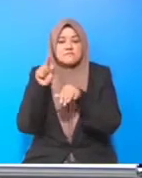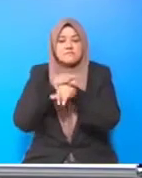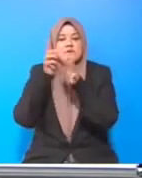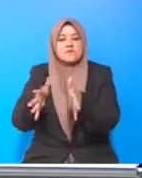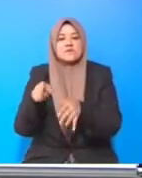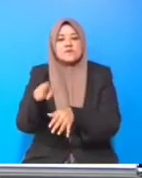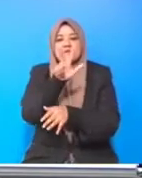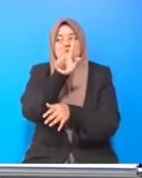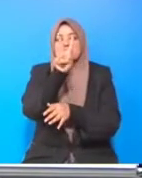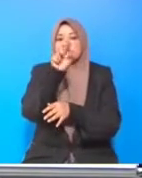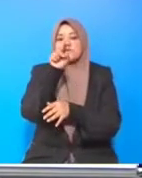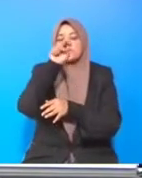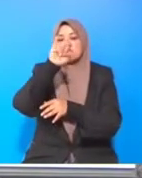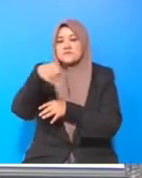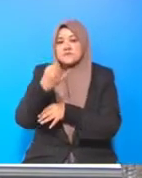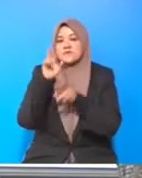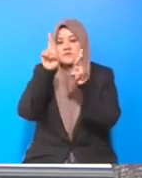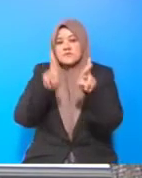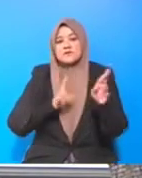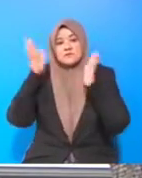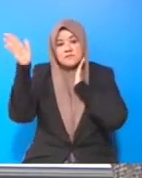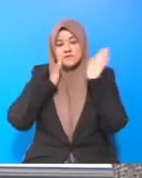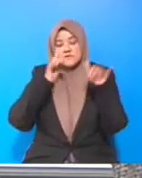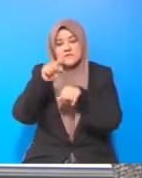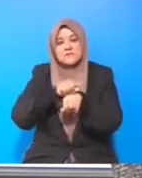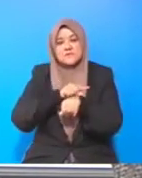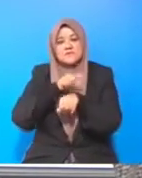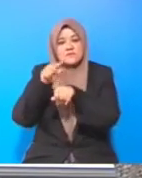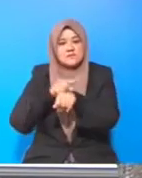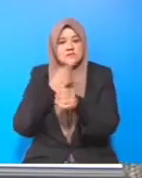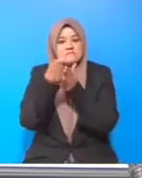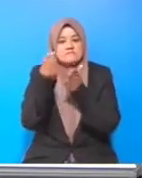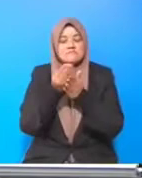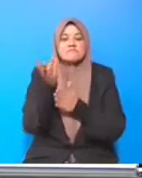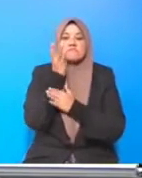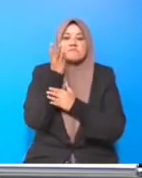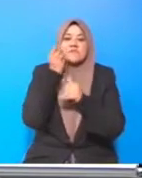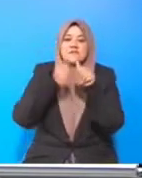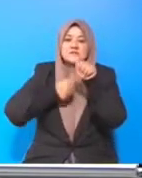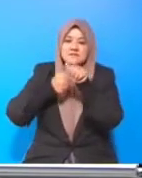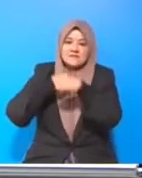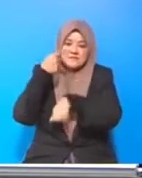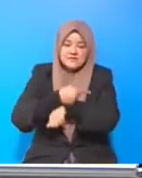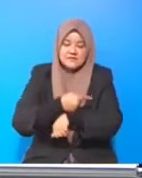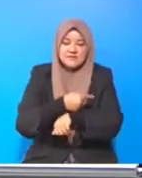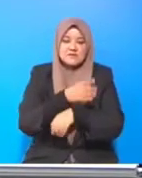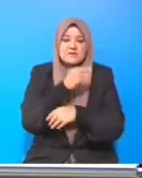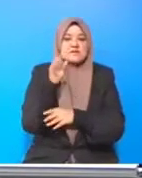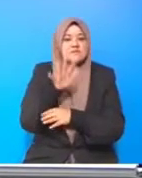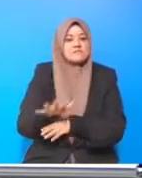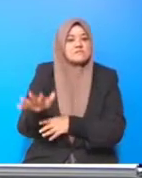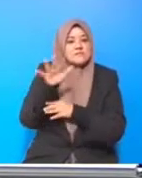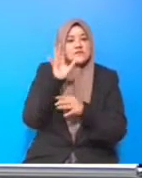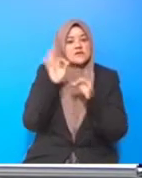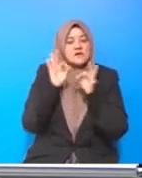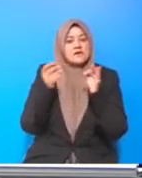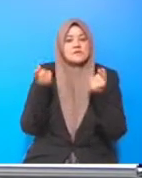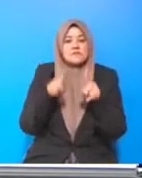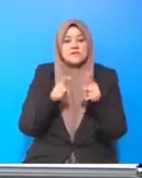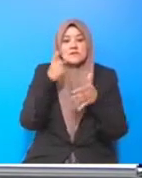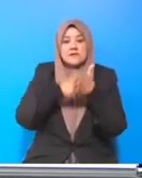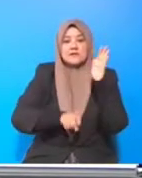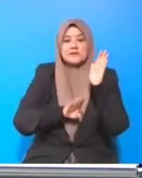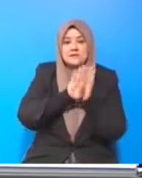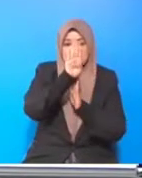seramai 32000000 rakyat Malaysia yang menggunakan beras pada setiap hari ini sekiranya kenaikan